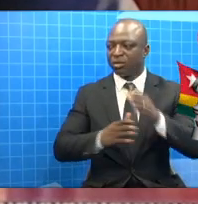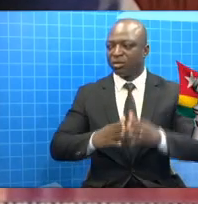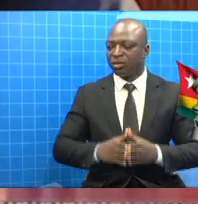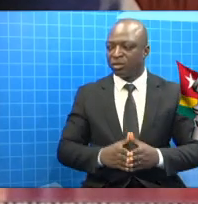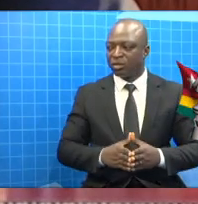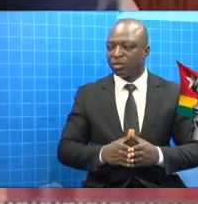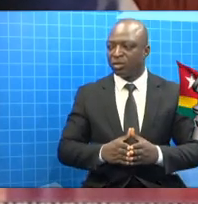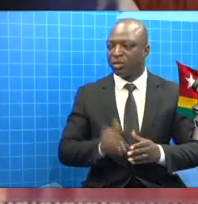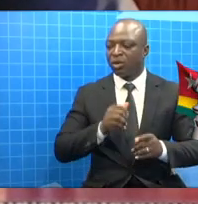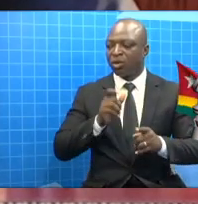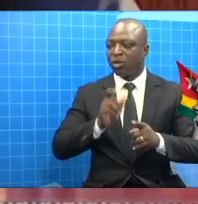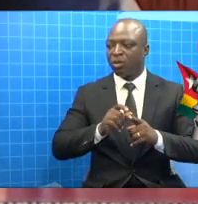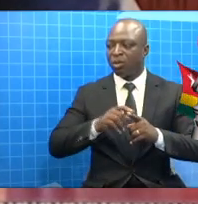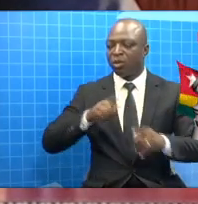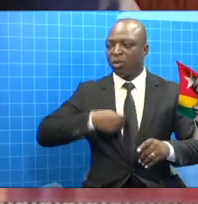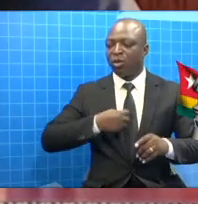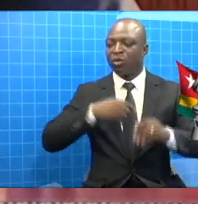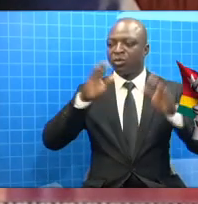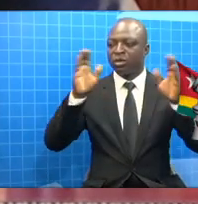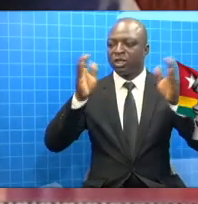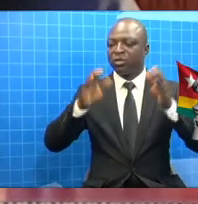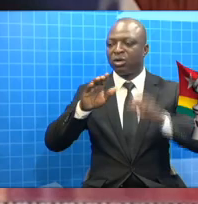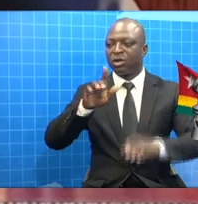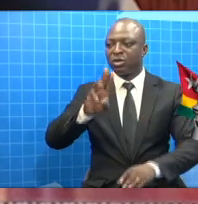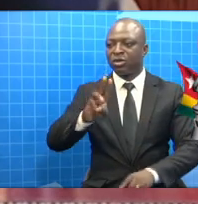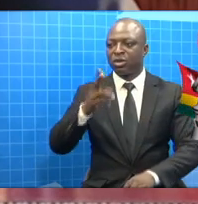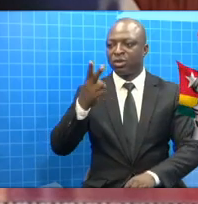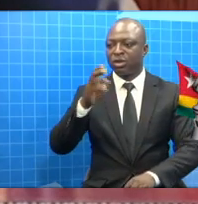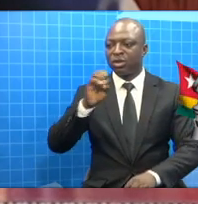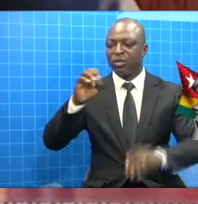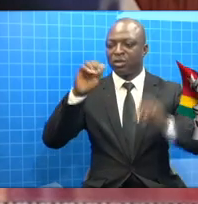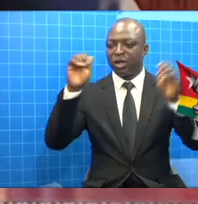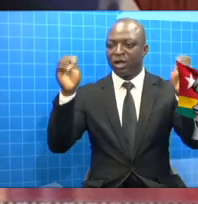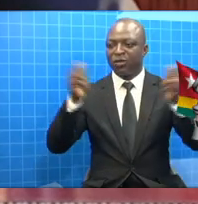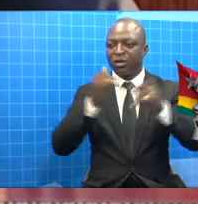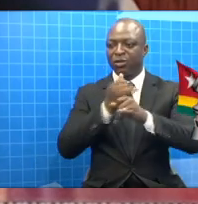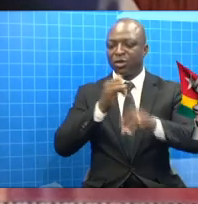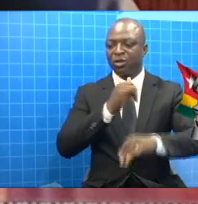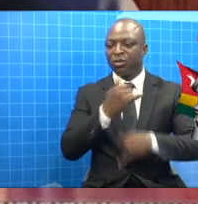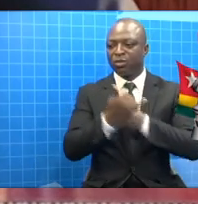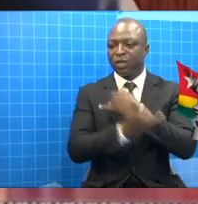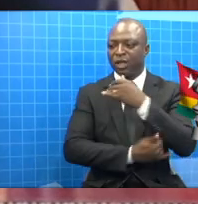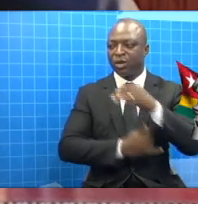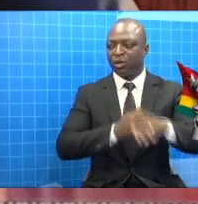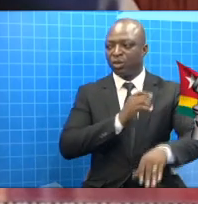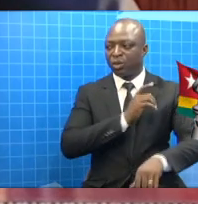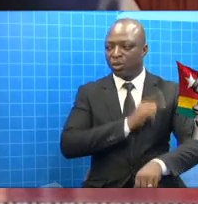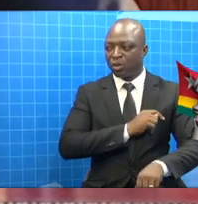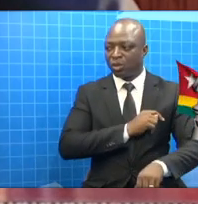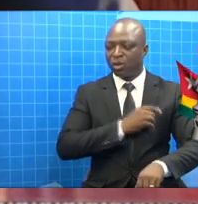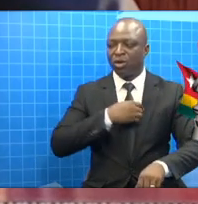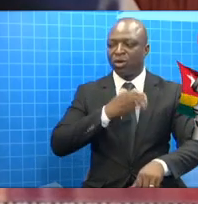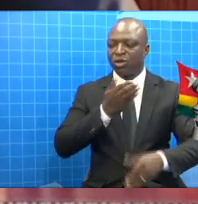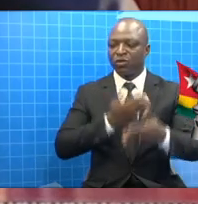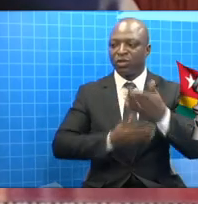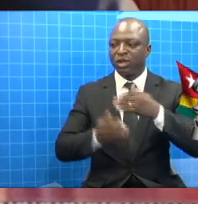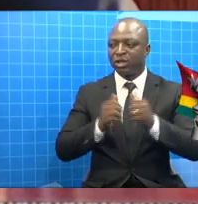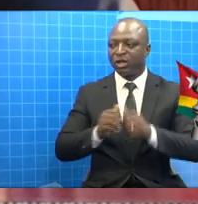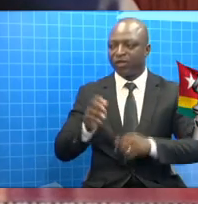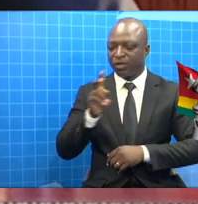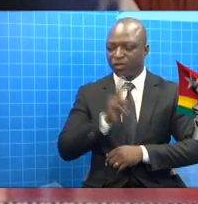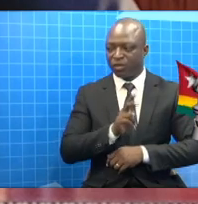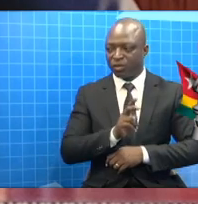au moment où nous célébrons le 62e anniversaire de l'indépendance de notre pays, je voudrais avec vous